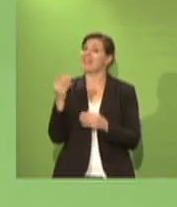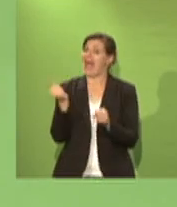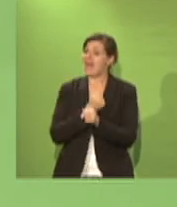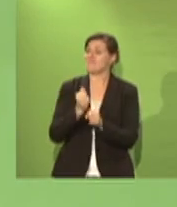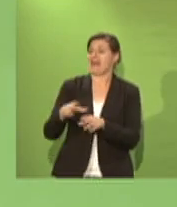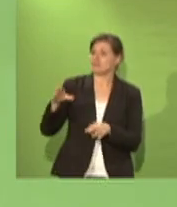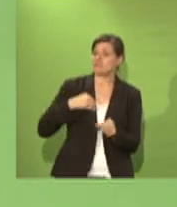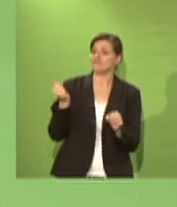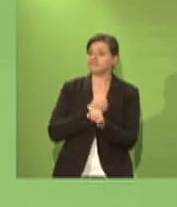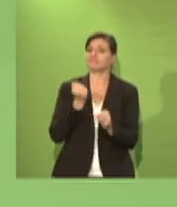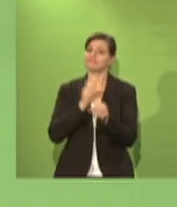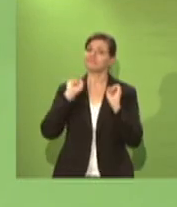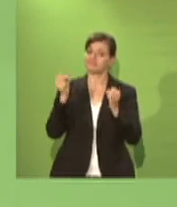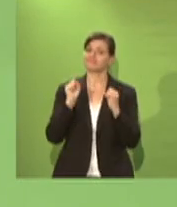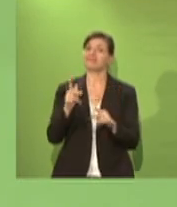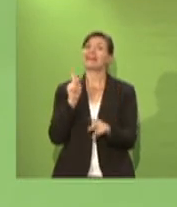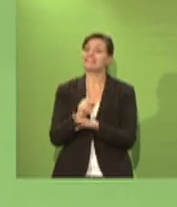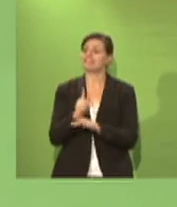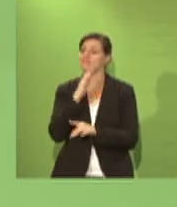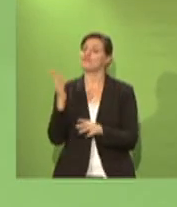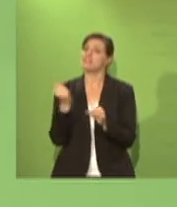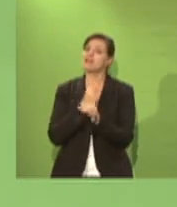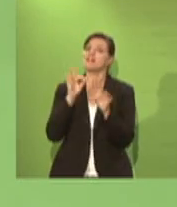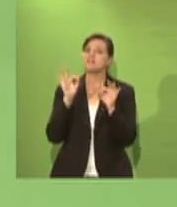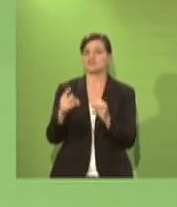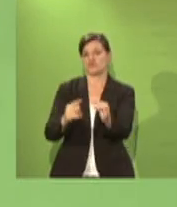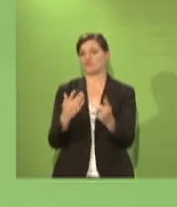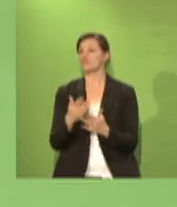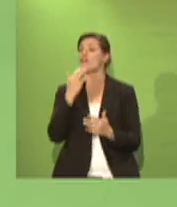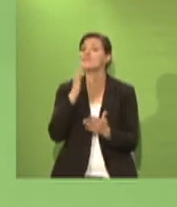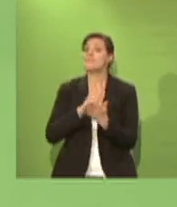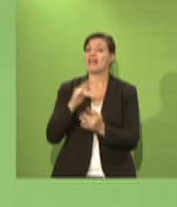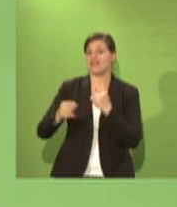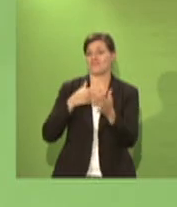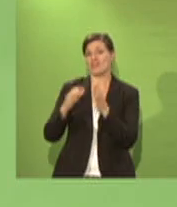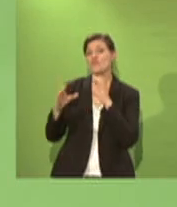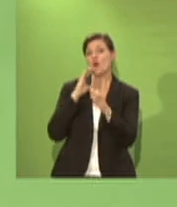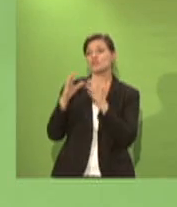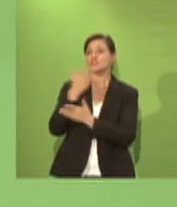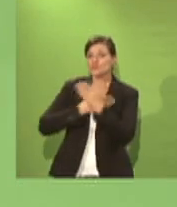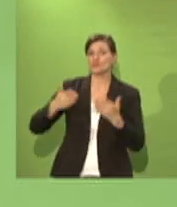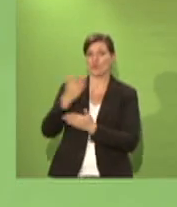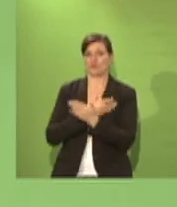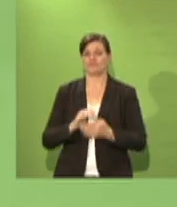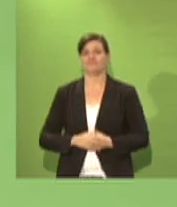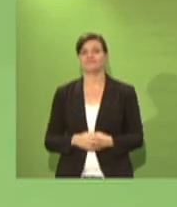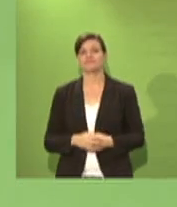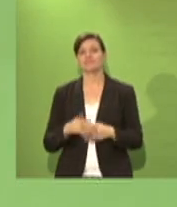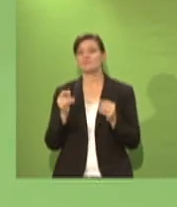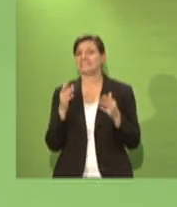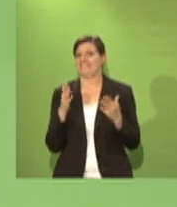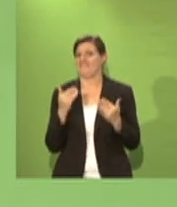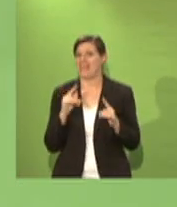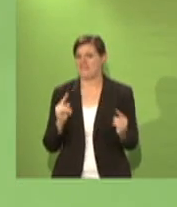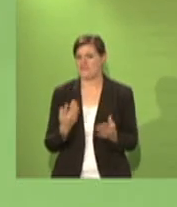dieses Antrags. Und ich hoffe, dass wir weiter in der Kommunikation bleiben. Und ich mal ein kleiner Werbeblock einschieben. Die haben